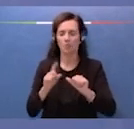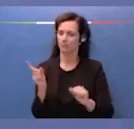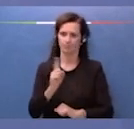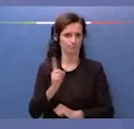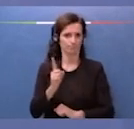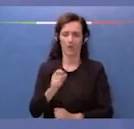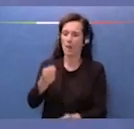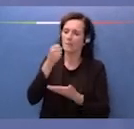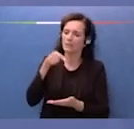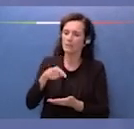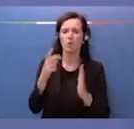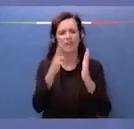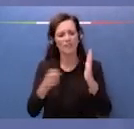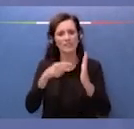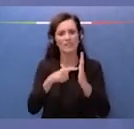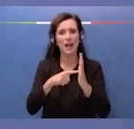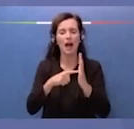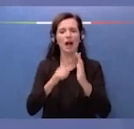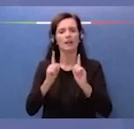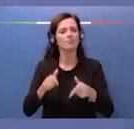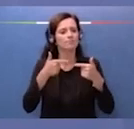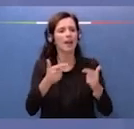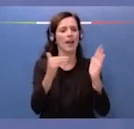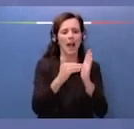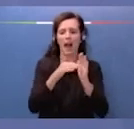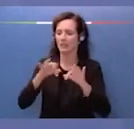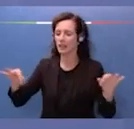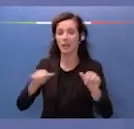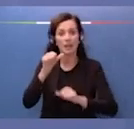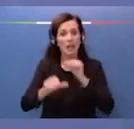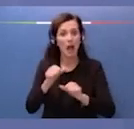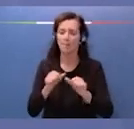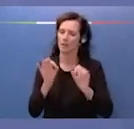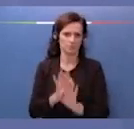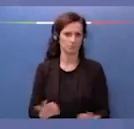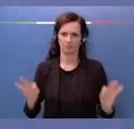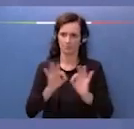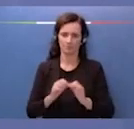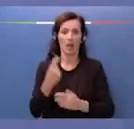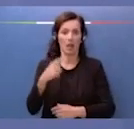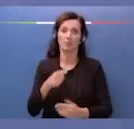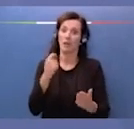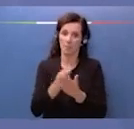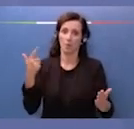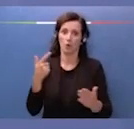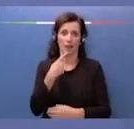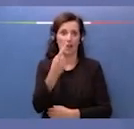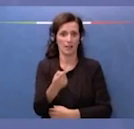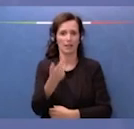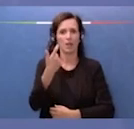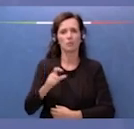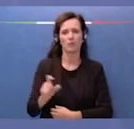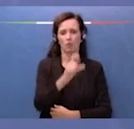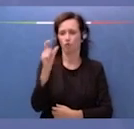patrimoniale imposizione fiscale sulle case sui terreni questo è molto importante dirlo perché nei giorni